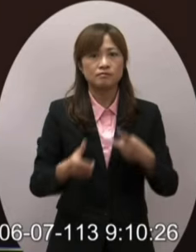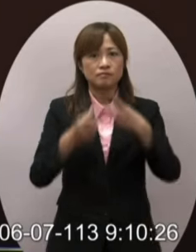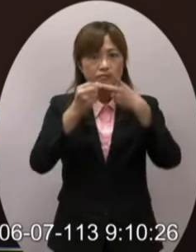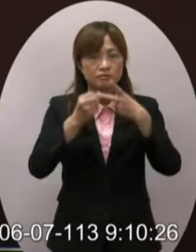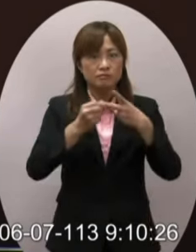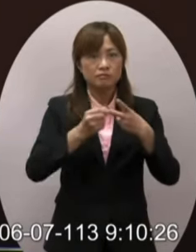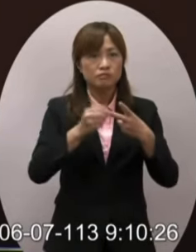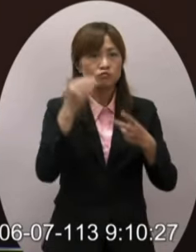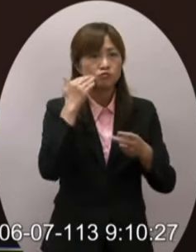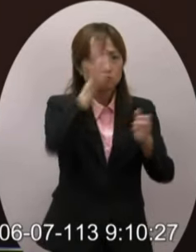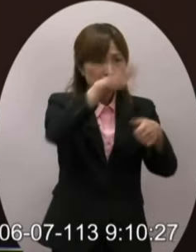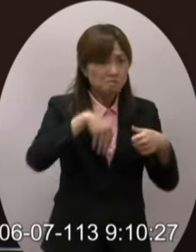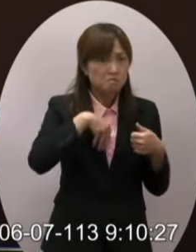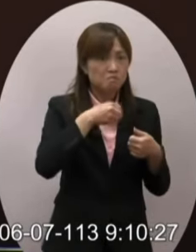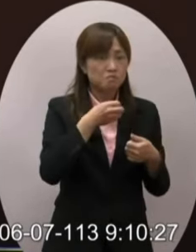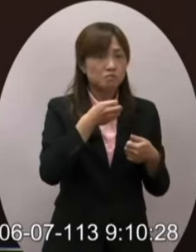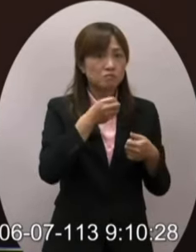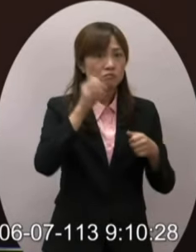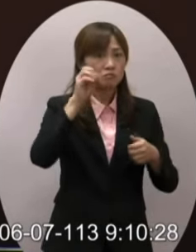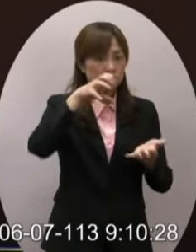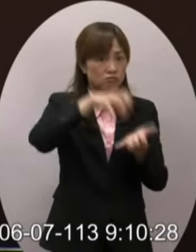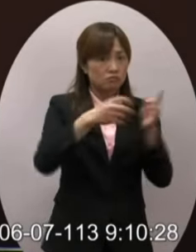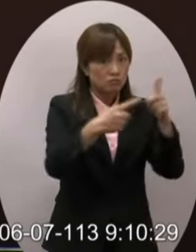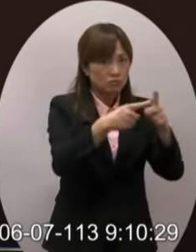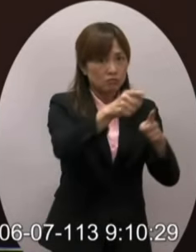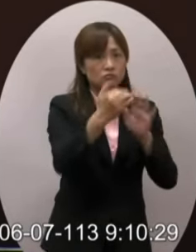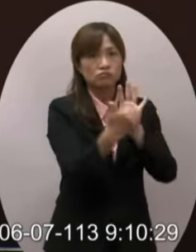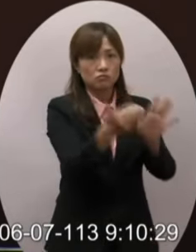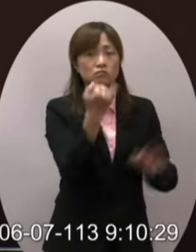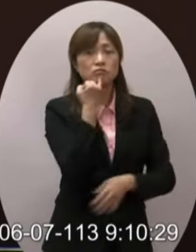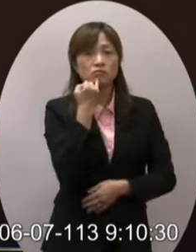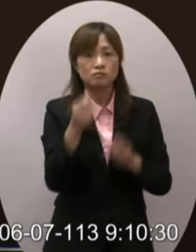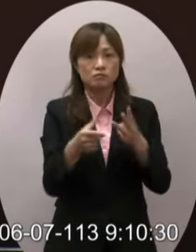证言。第三个门槛要院会决议啊，